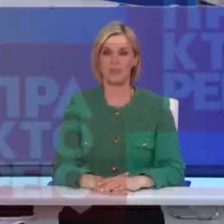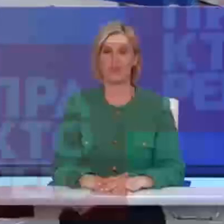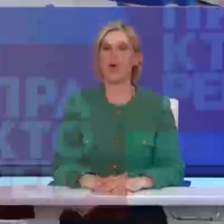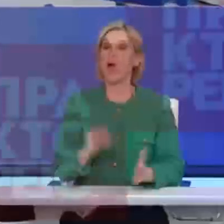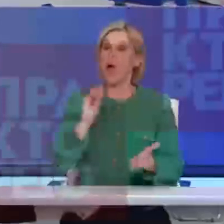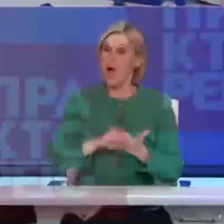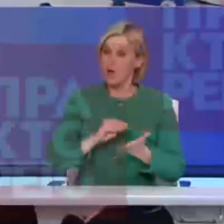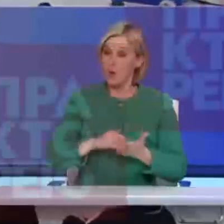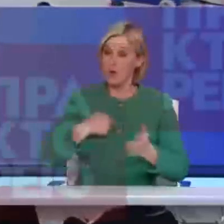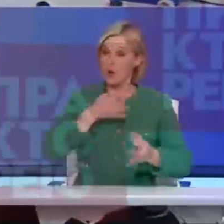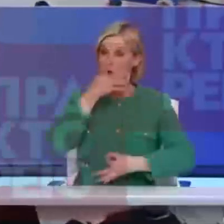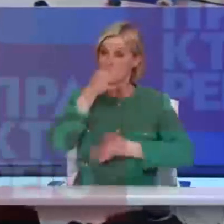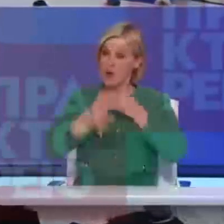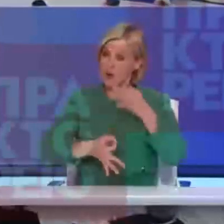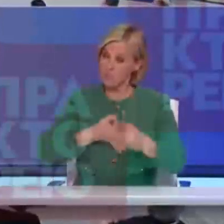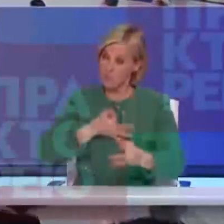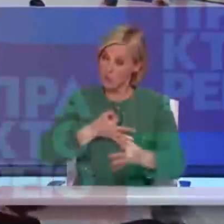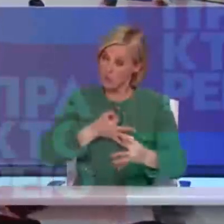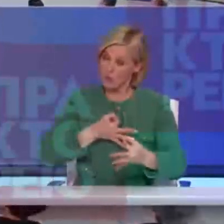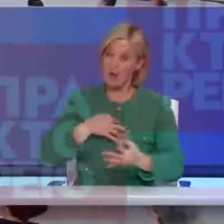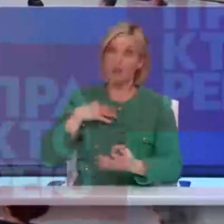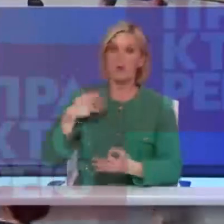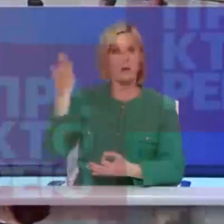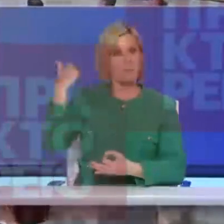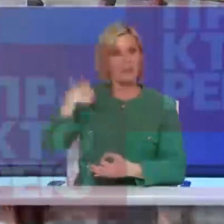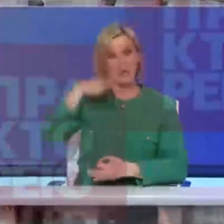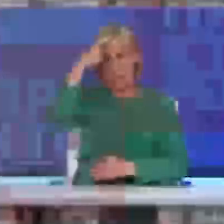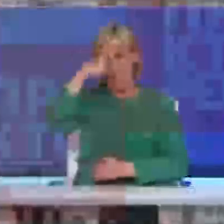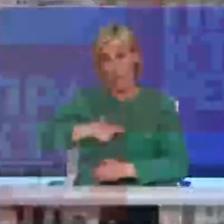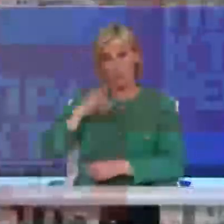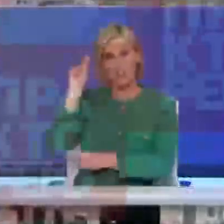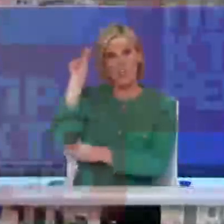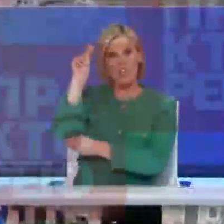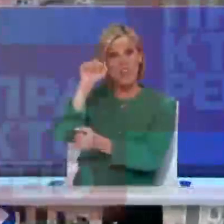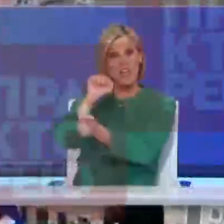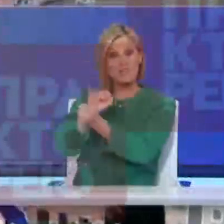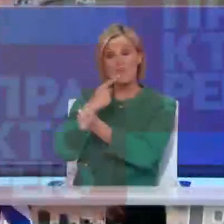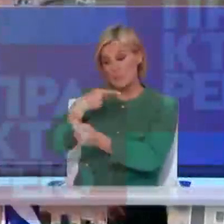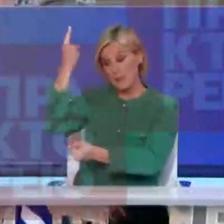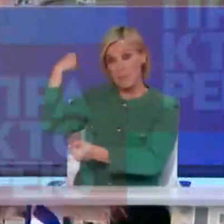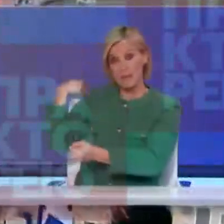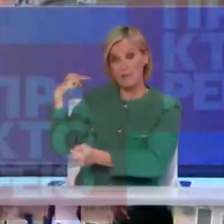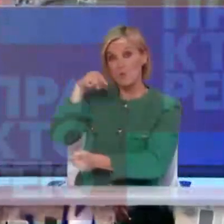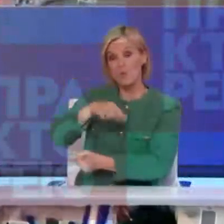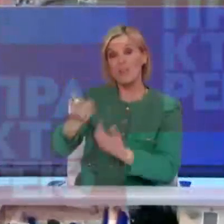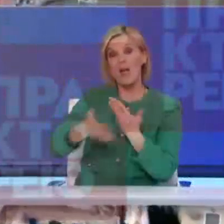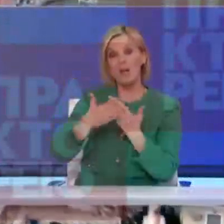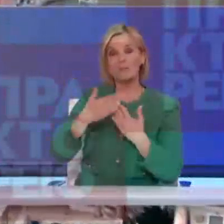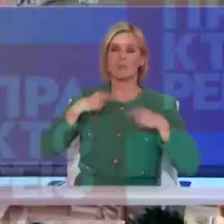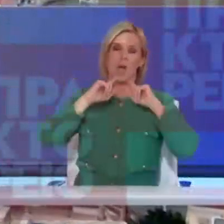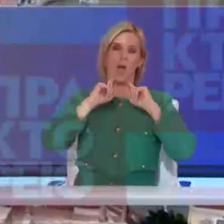επιβεβαιώσω αυτό για το οποίο είχα ήδη δεσμευθεί στην προηγούμενη επίσκεψή μου, την απόφασή